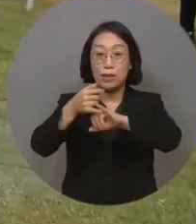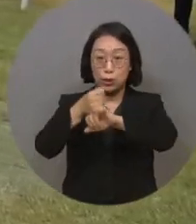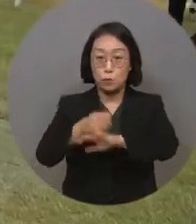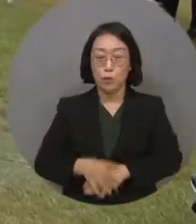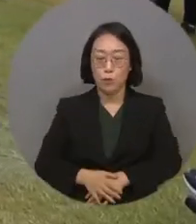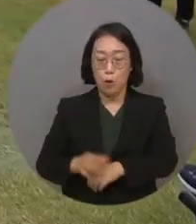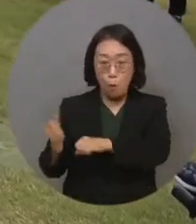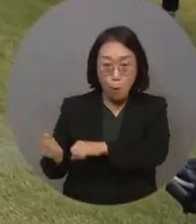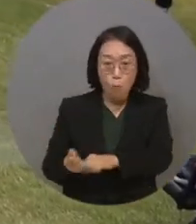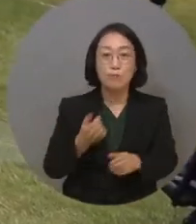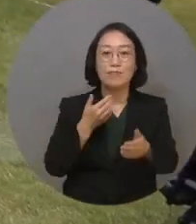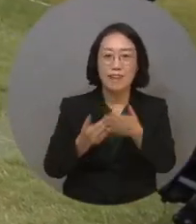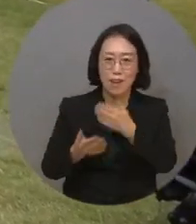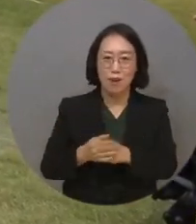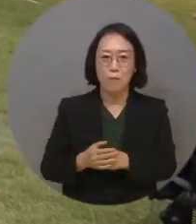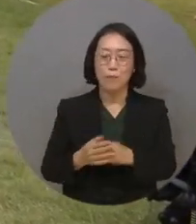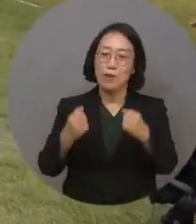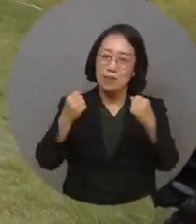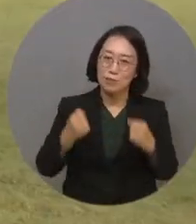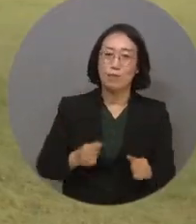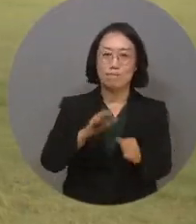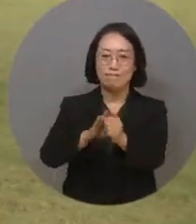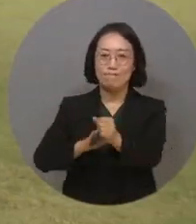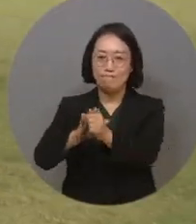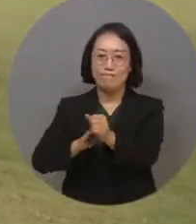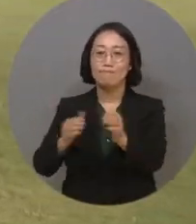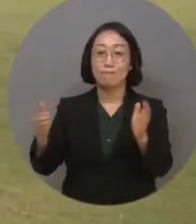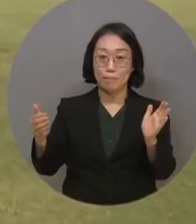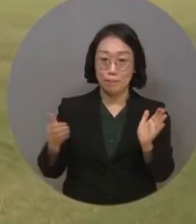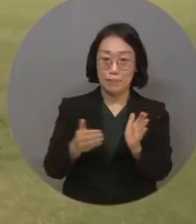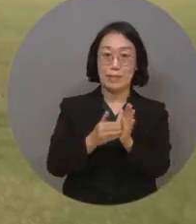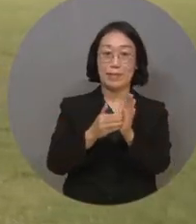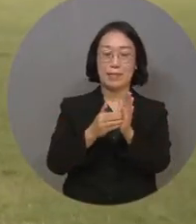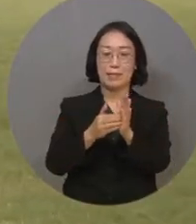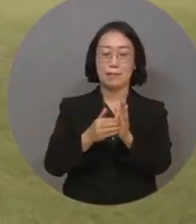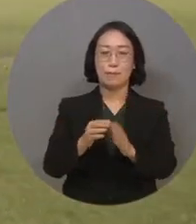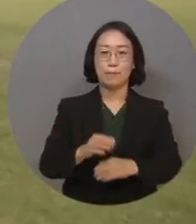회원들의 건강한 일상을 응원했습니다. 복지TV 경기방송 정은선입니다.